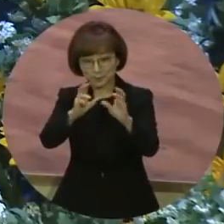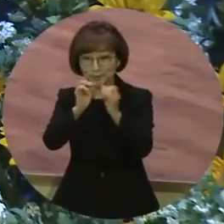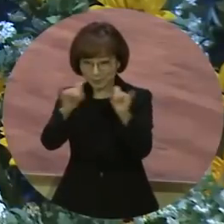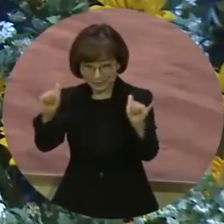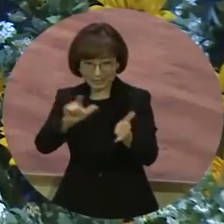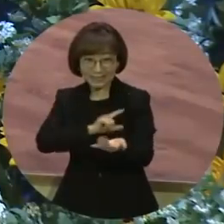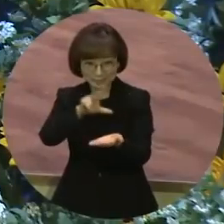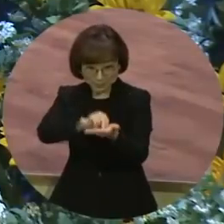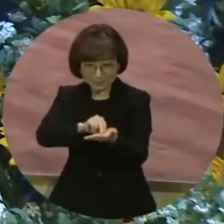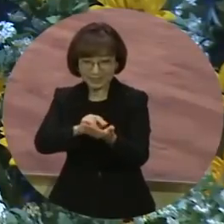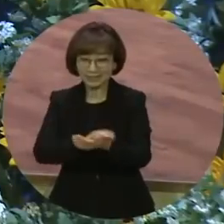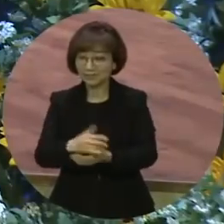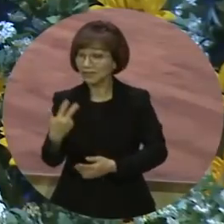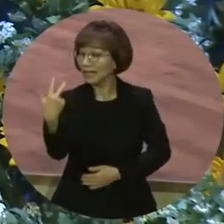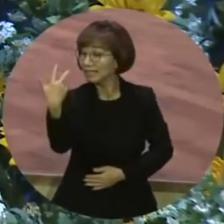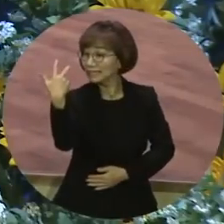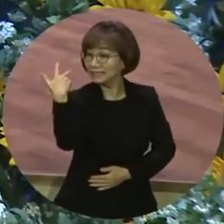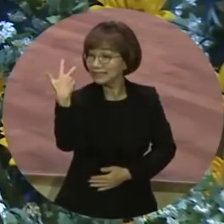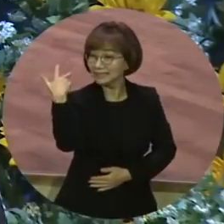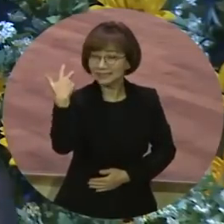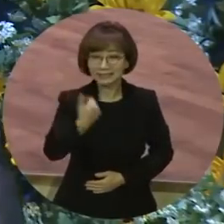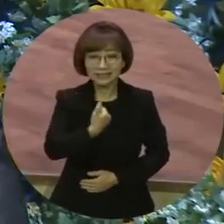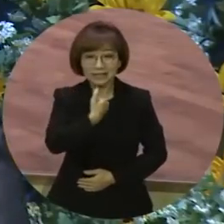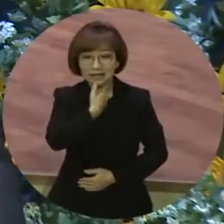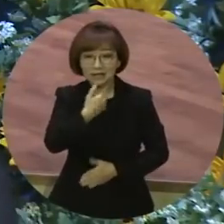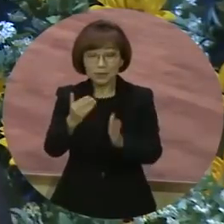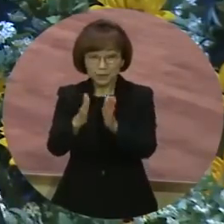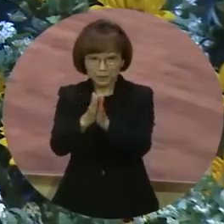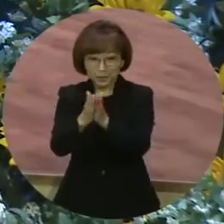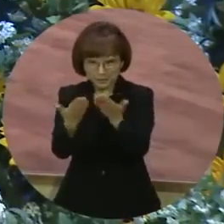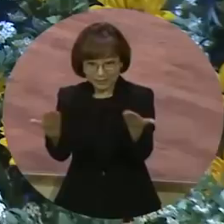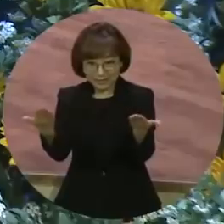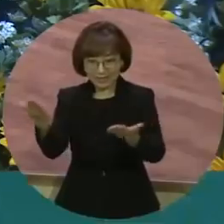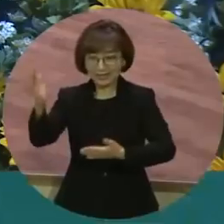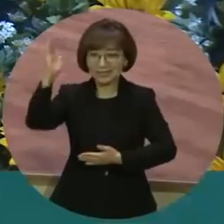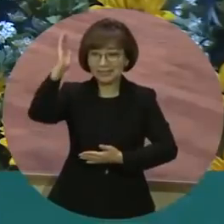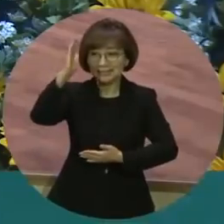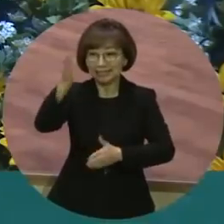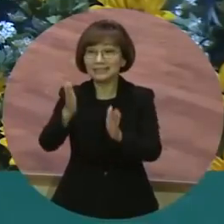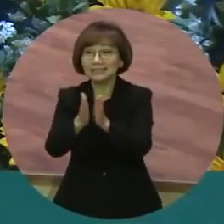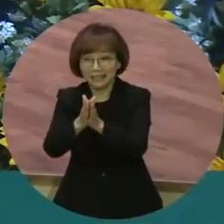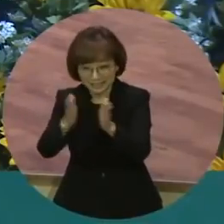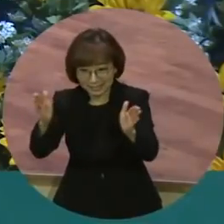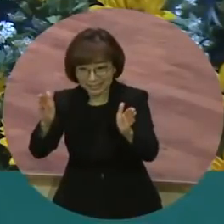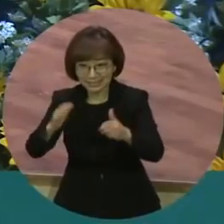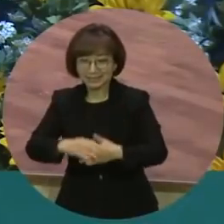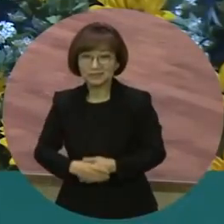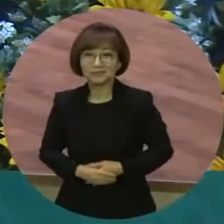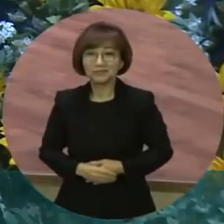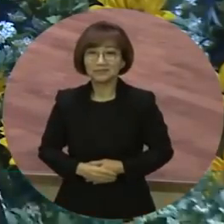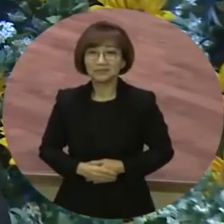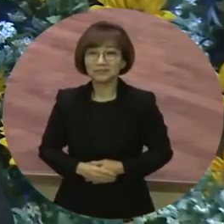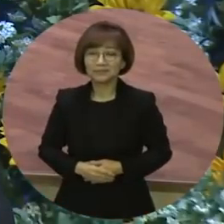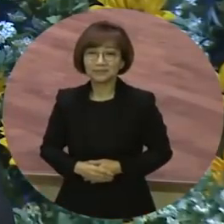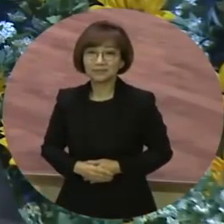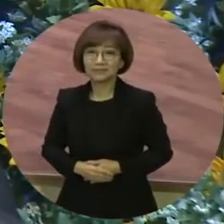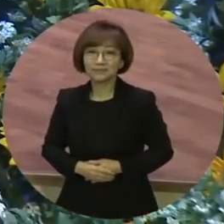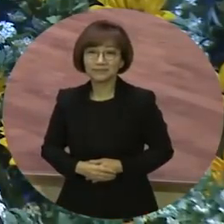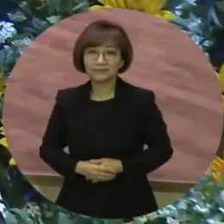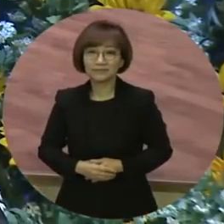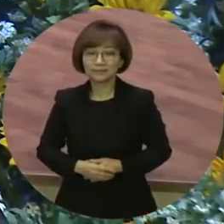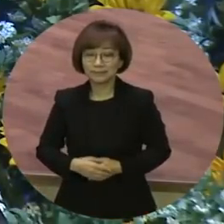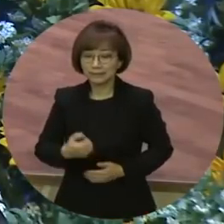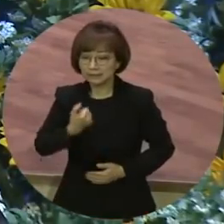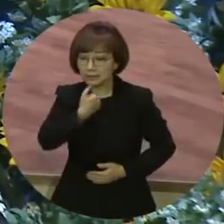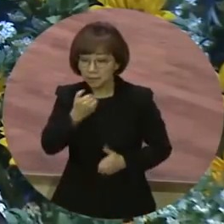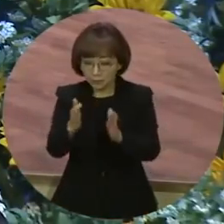드립니다. 지난주일부터 우리 로마서를 우리가 지금 살펴보고 있는데